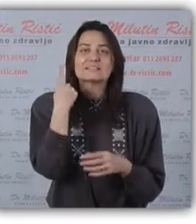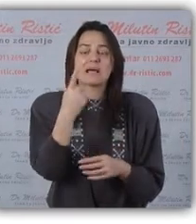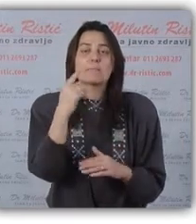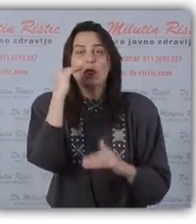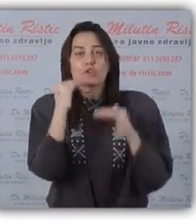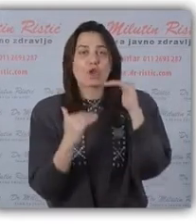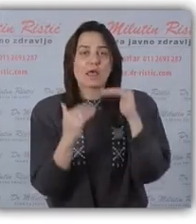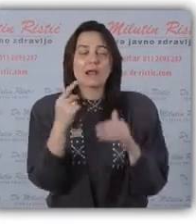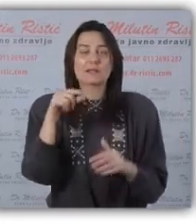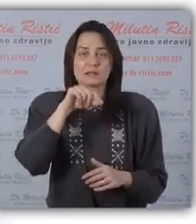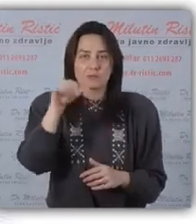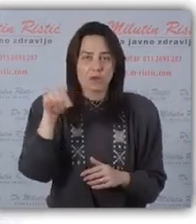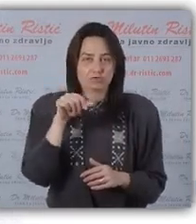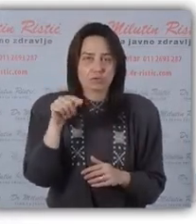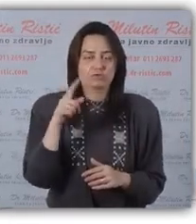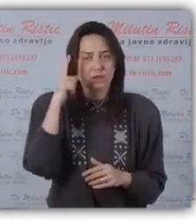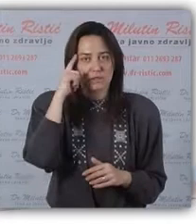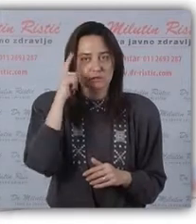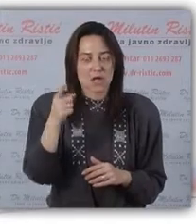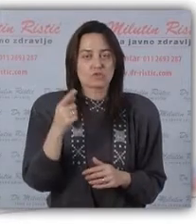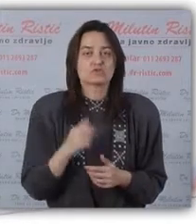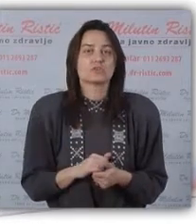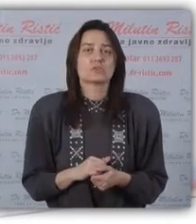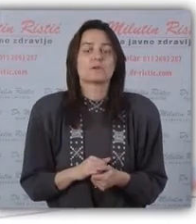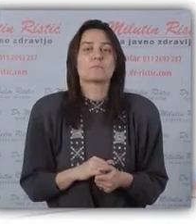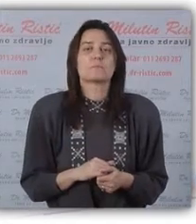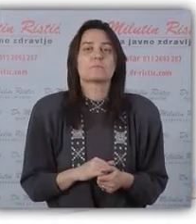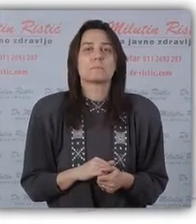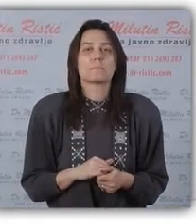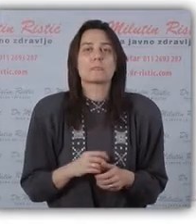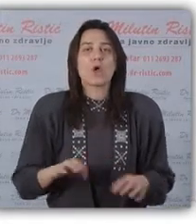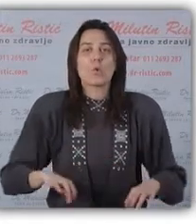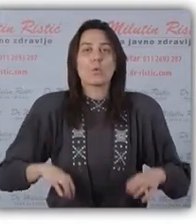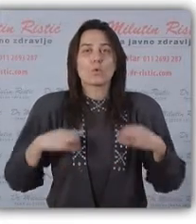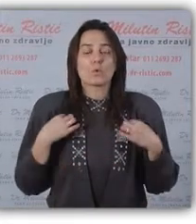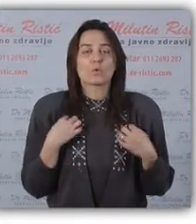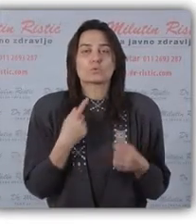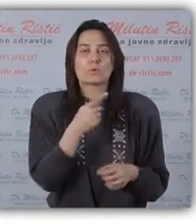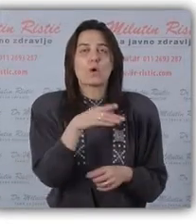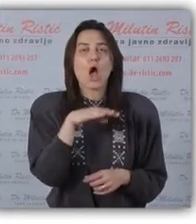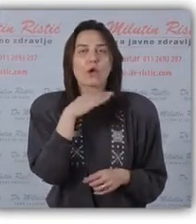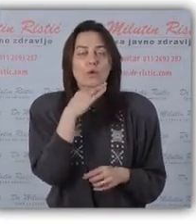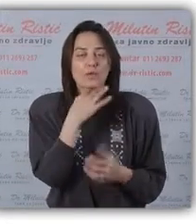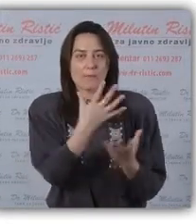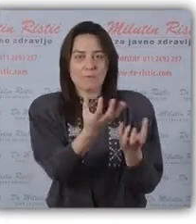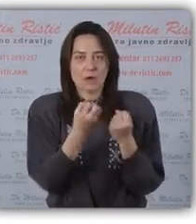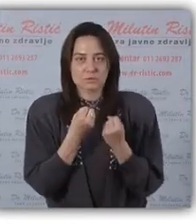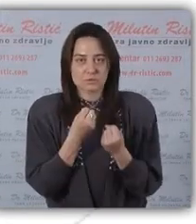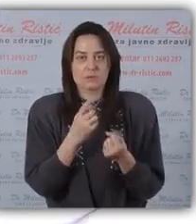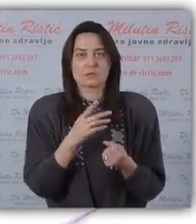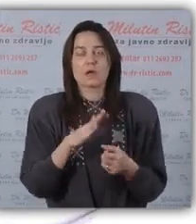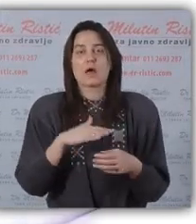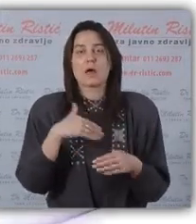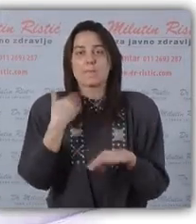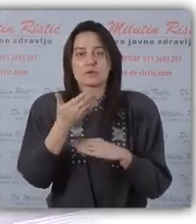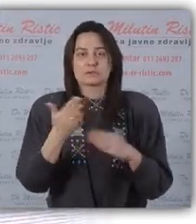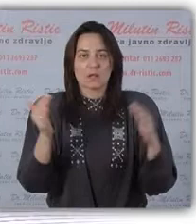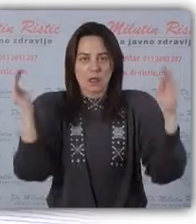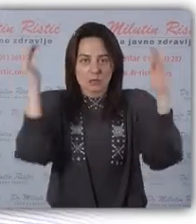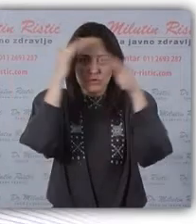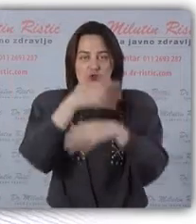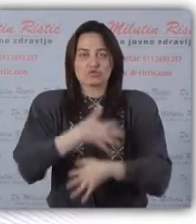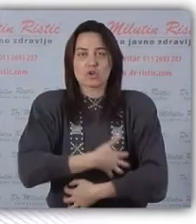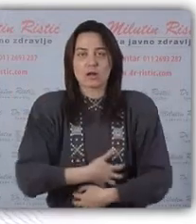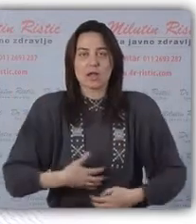već sama intolerancija na glukozu, što znači u našte, znači ujutru uzeta glikemija kako se uzima posle jednog